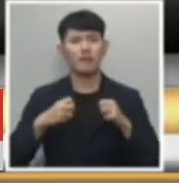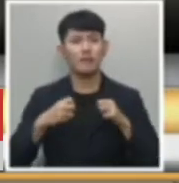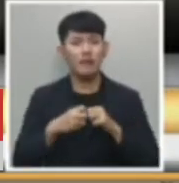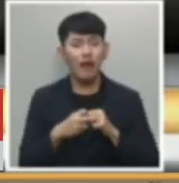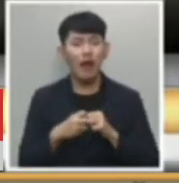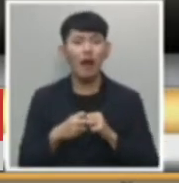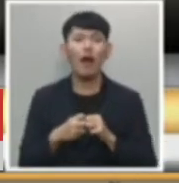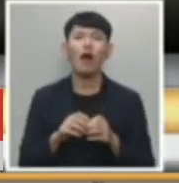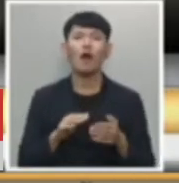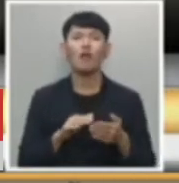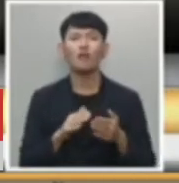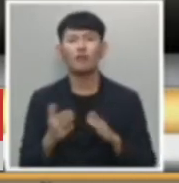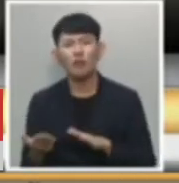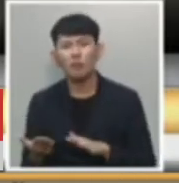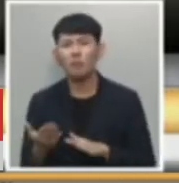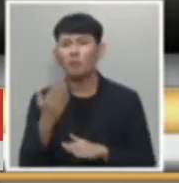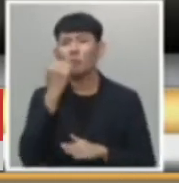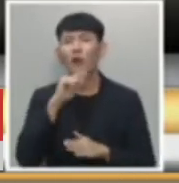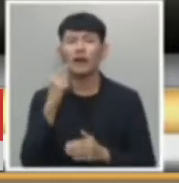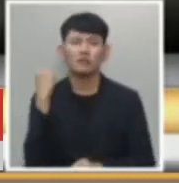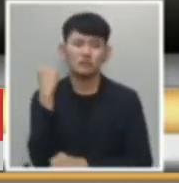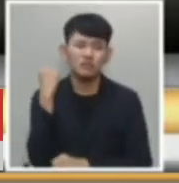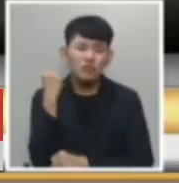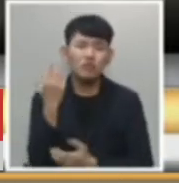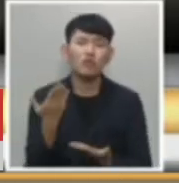ละลายจากการเจ็บป่วยลงเหลือ